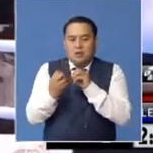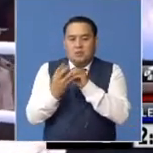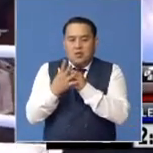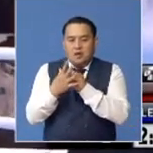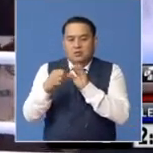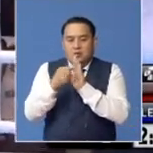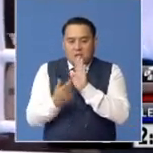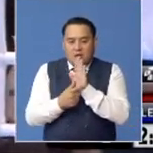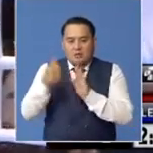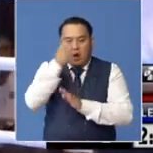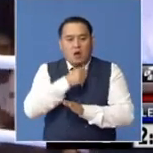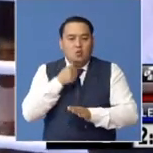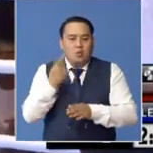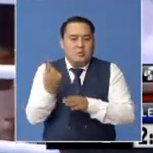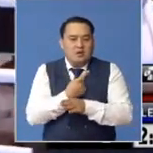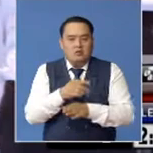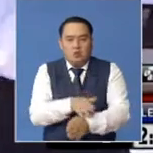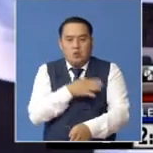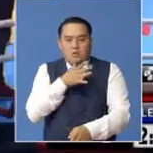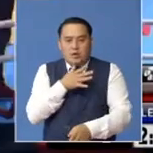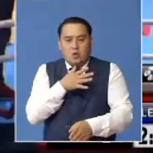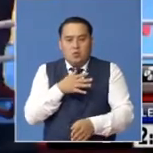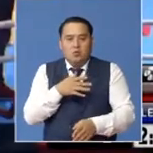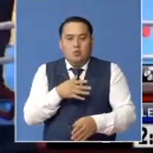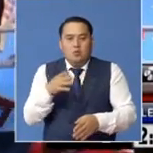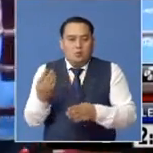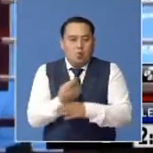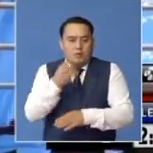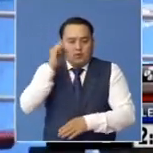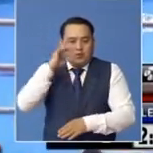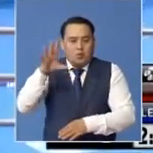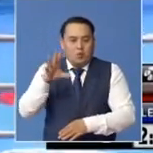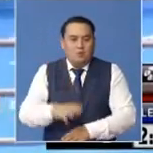и 2017 годах. Впервые за долгое время у турнира будет новый чемпион.